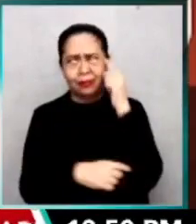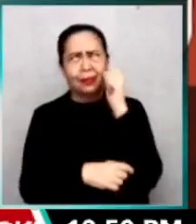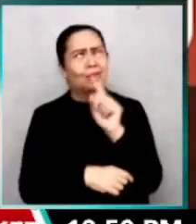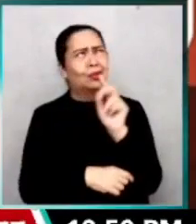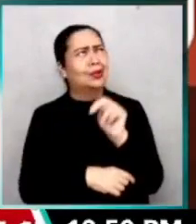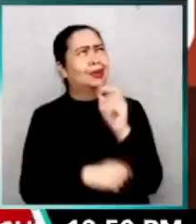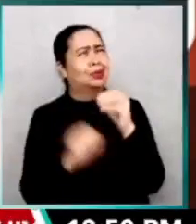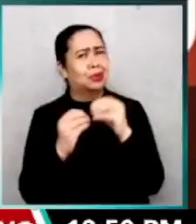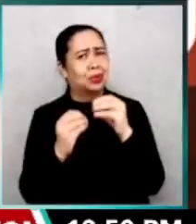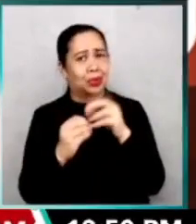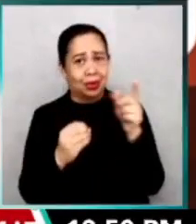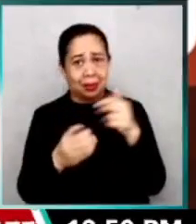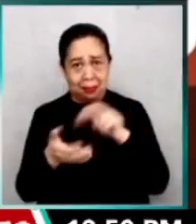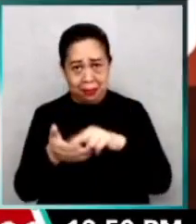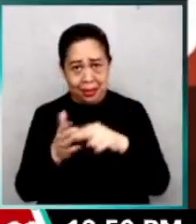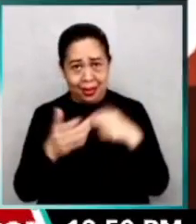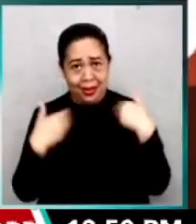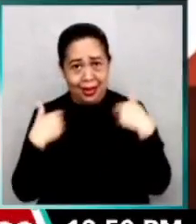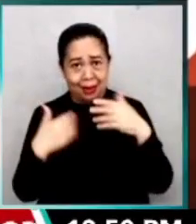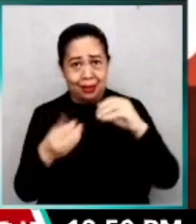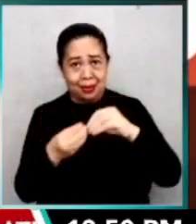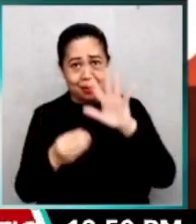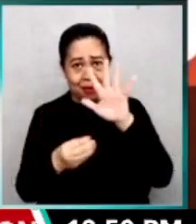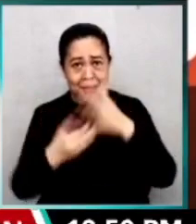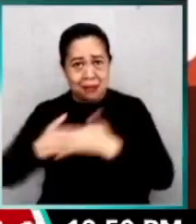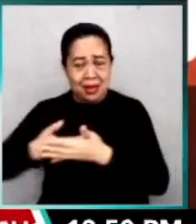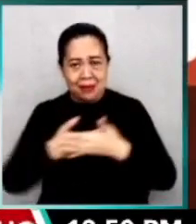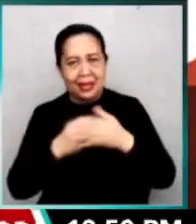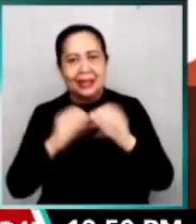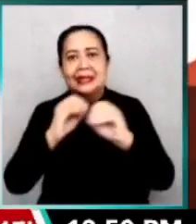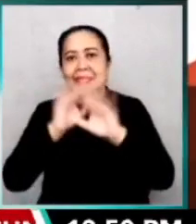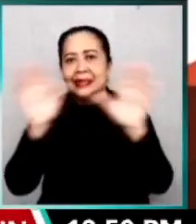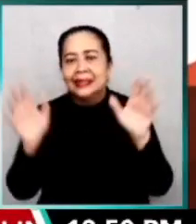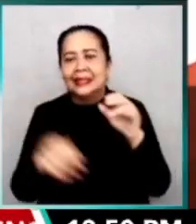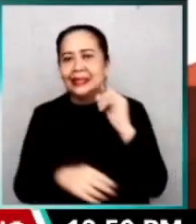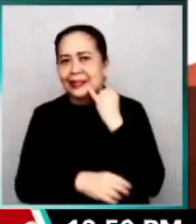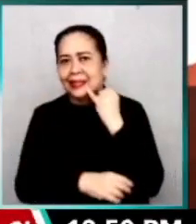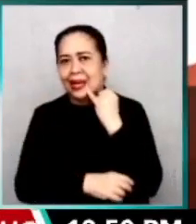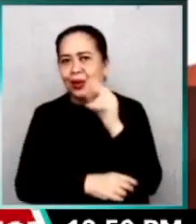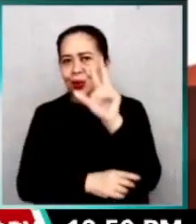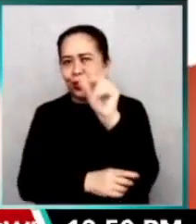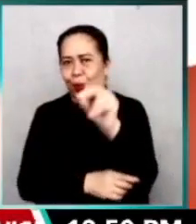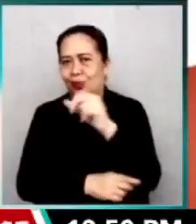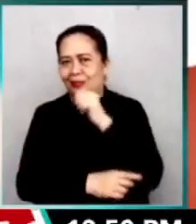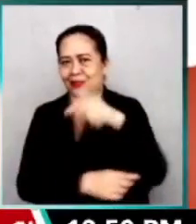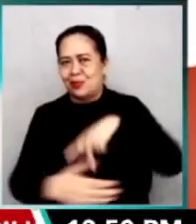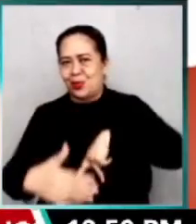pagkakaroon ng baby number 5, agad nilinaw ni Iya na hindi siya buntis.